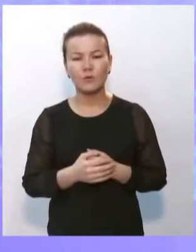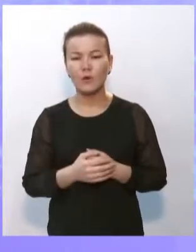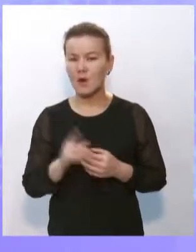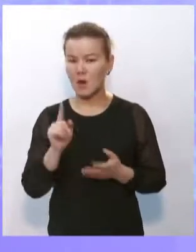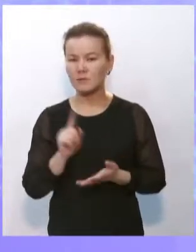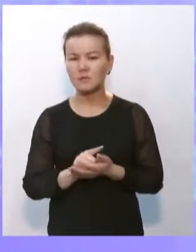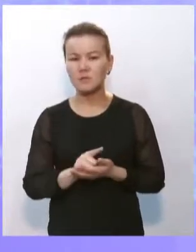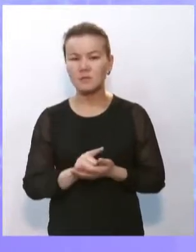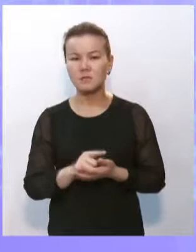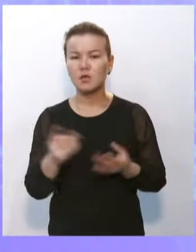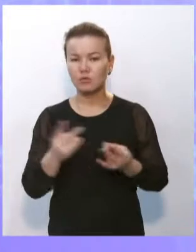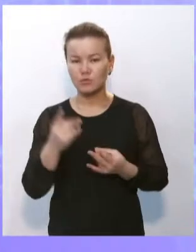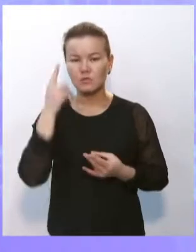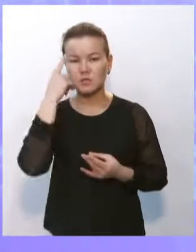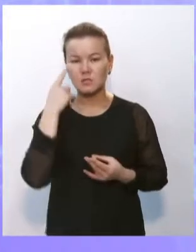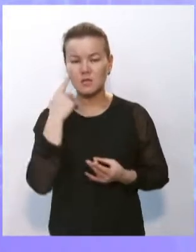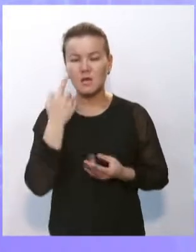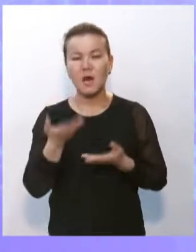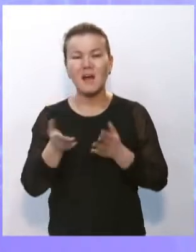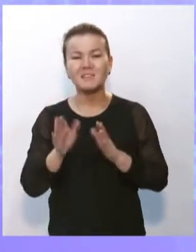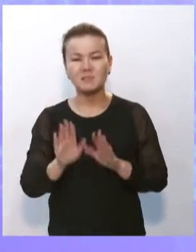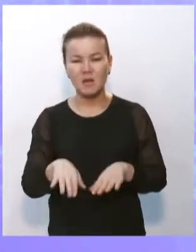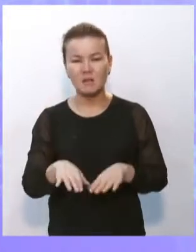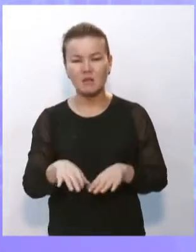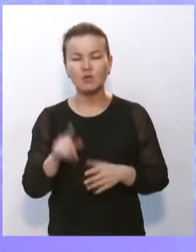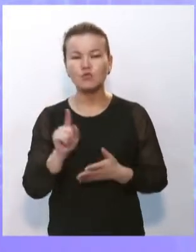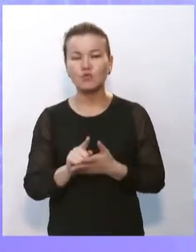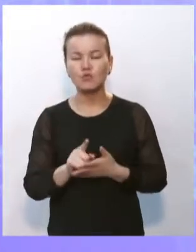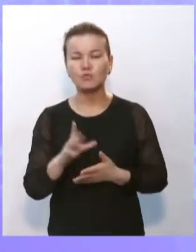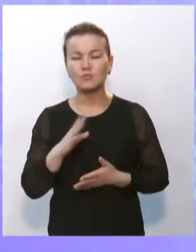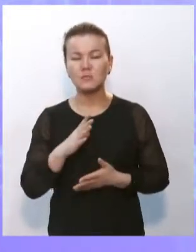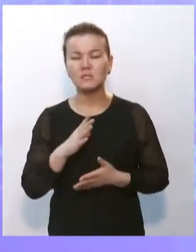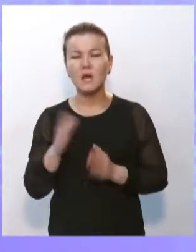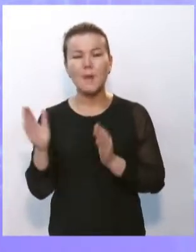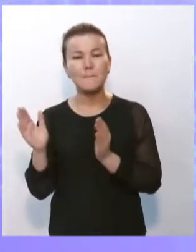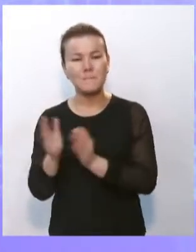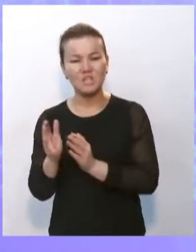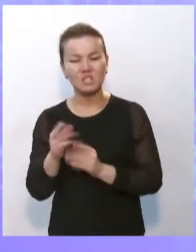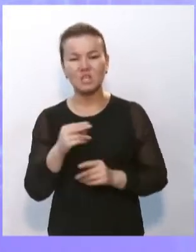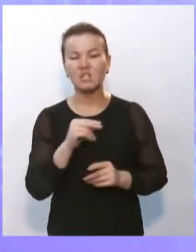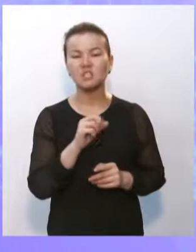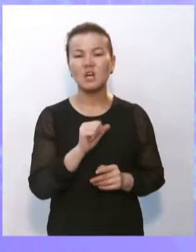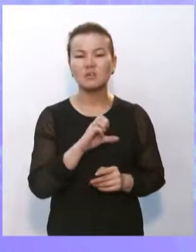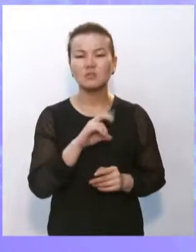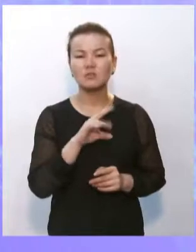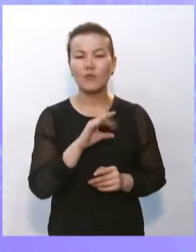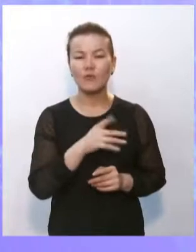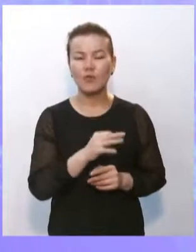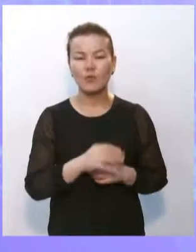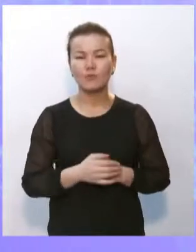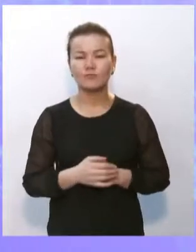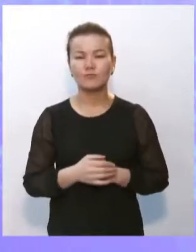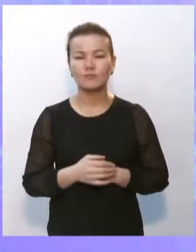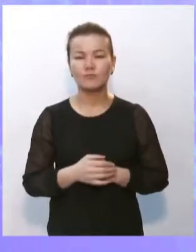обязательно нужно знать остаток должен быть меньше частного а